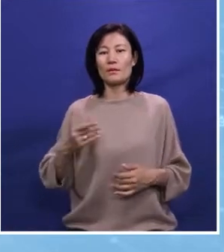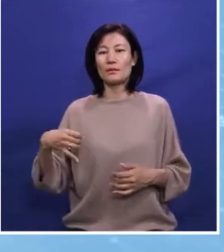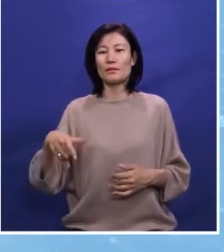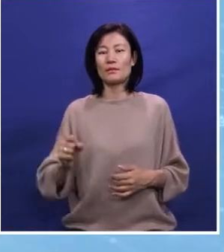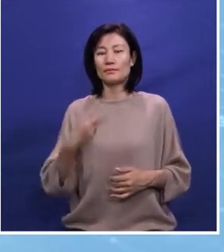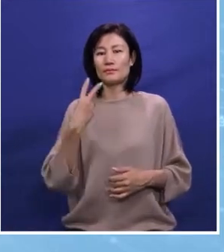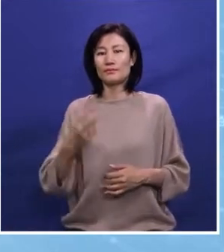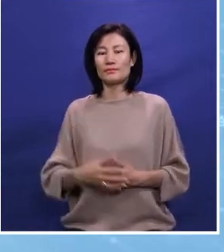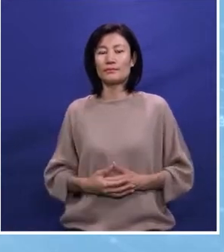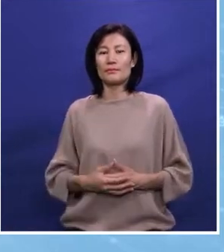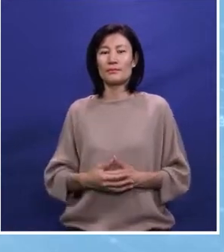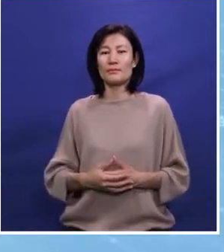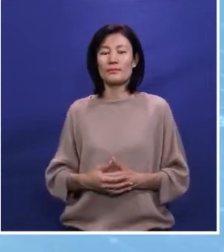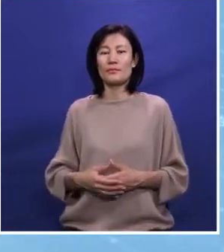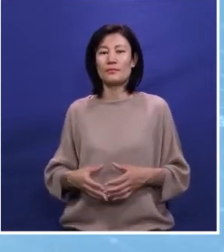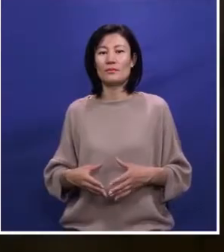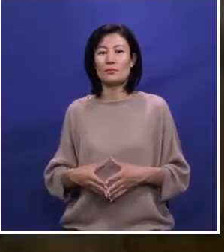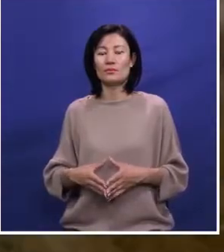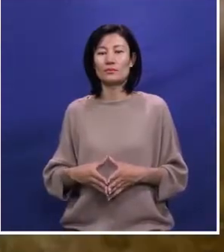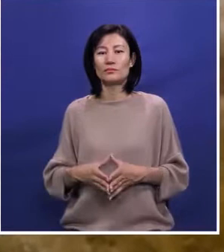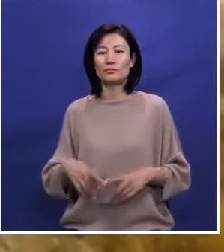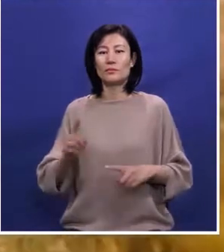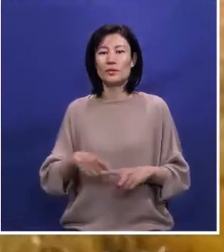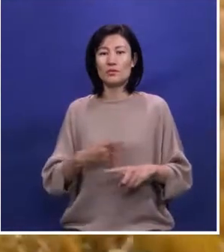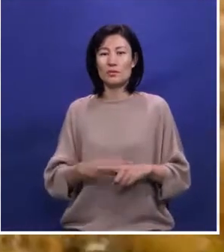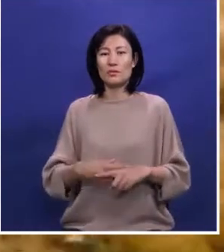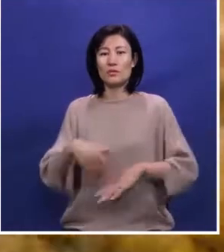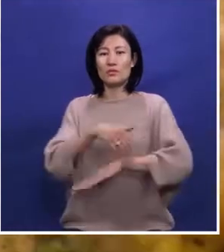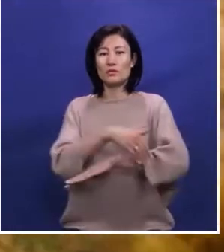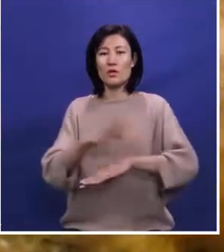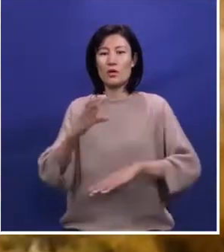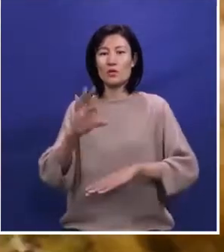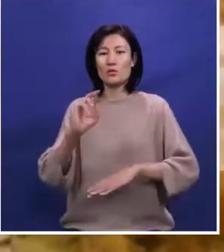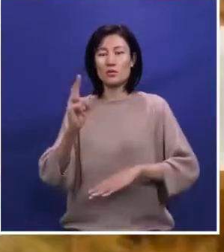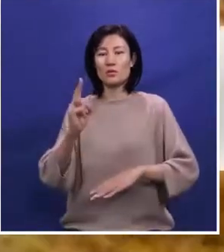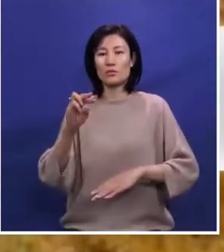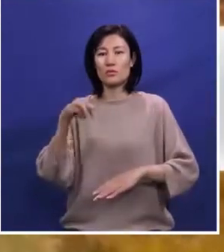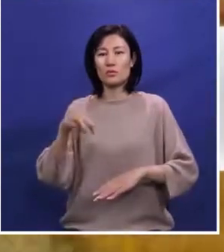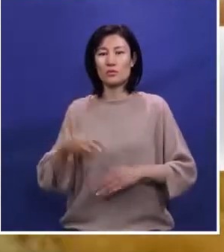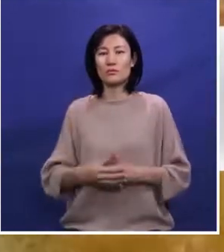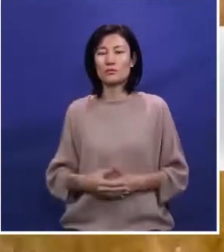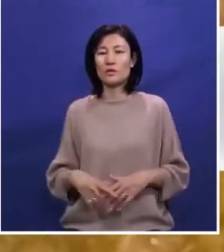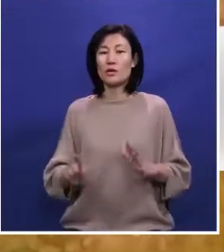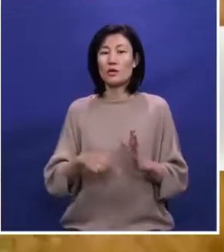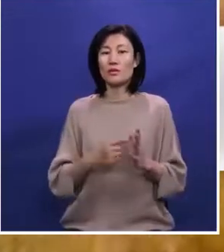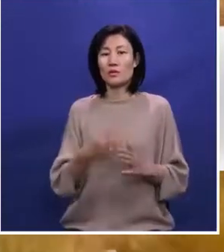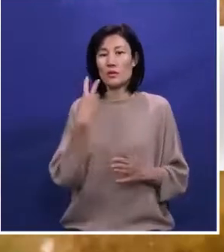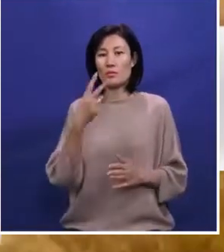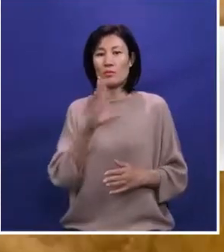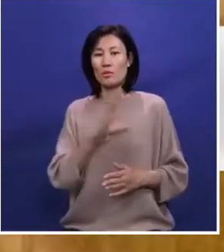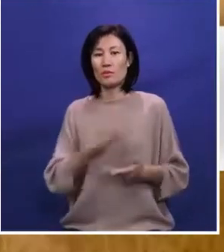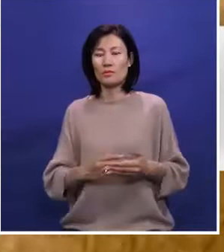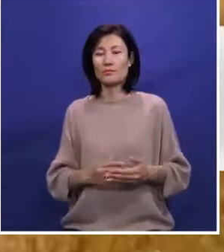теріскейге саяхат жасап көрейік. Бұл жолы назарларыңызға Созақ ауданындағы туризмді ұсынатын